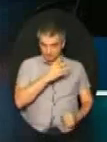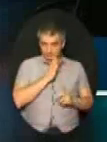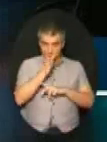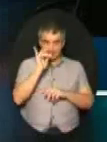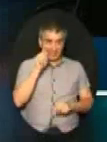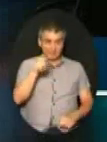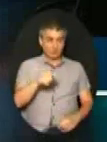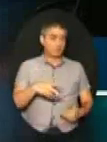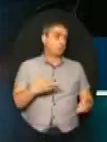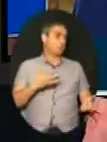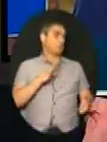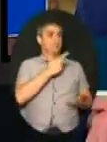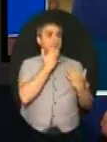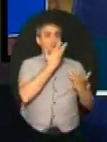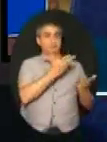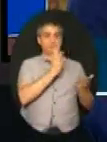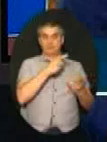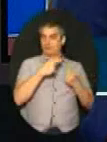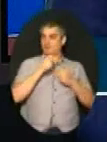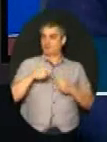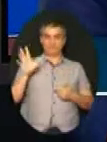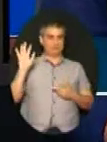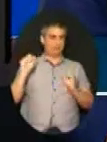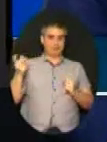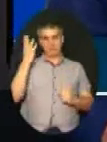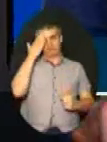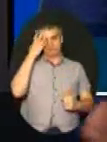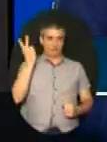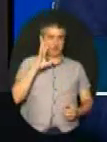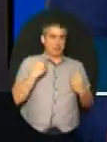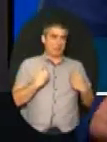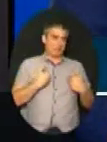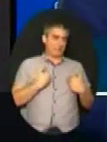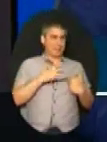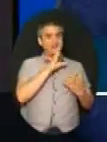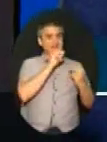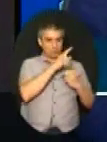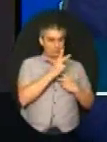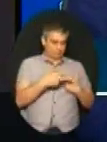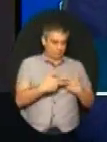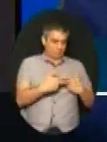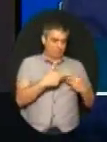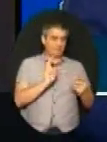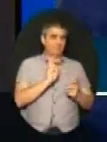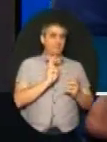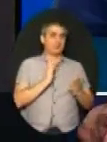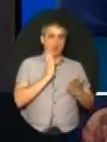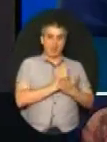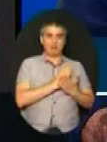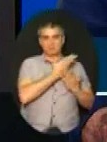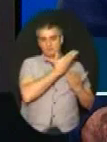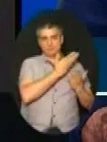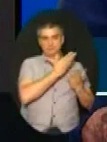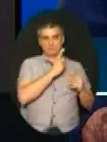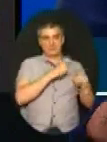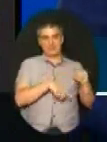לשם? תראה, לפי מה שמספרים, יש לך פה חברות כנסת שהן בטח בקיאות יותר מני, היה דובר שזה באמת הולך לקרות, עד שהיה